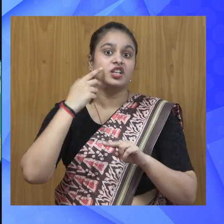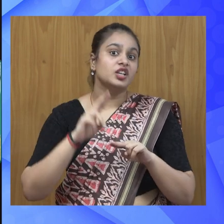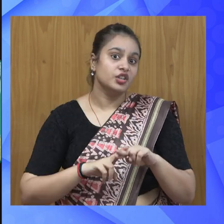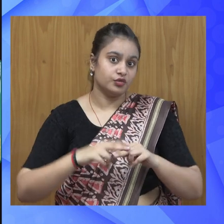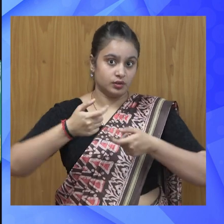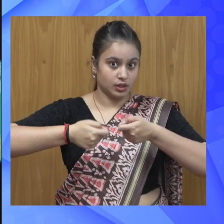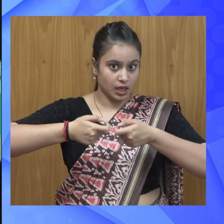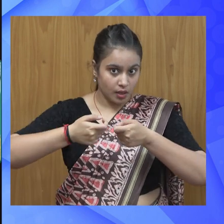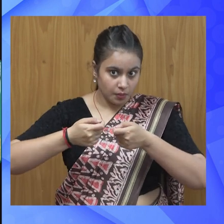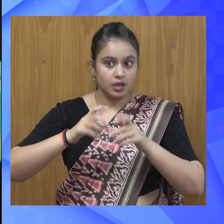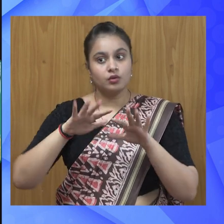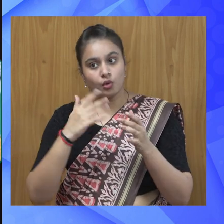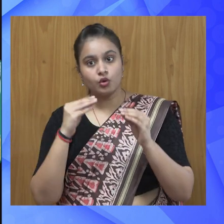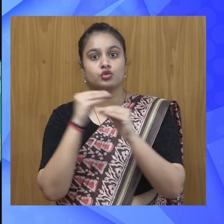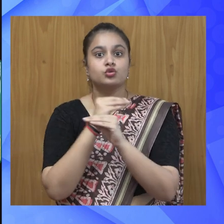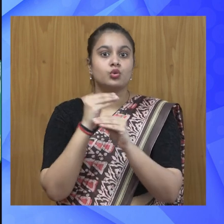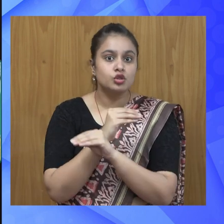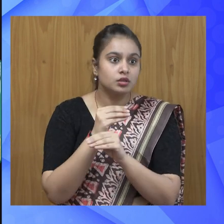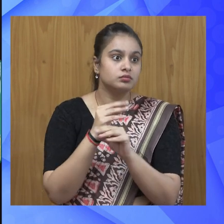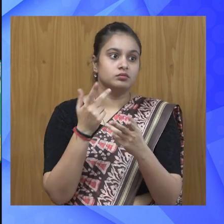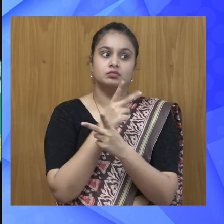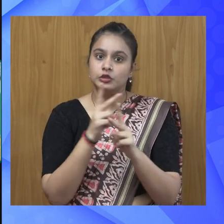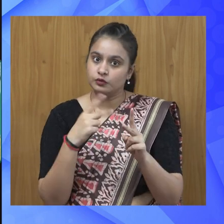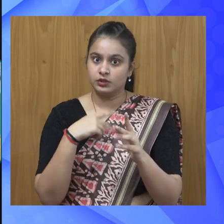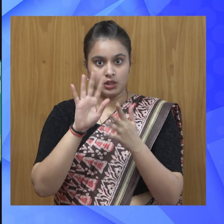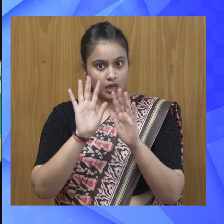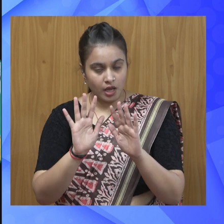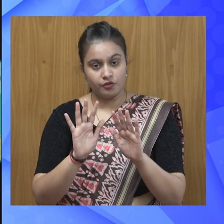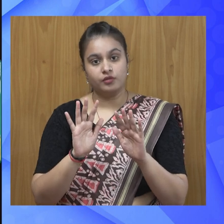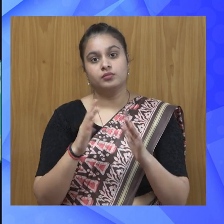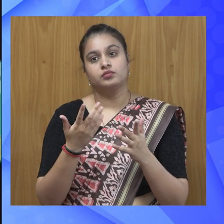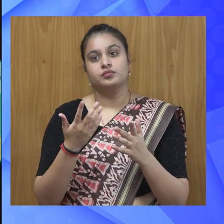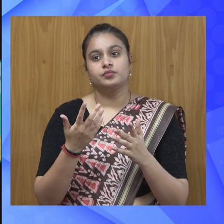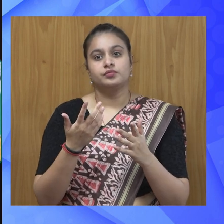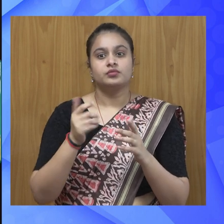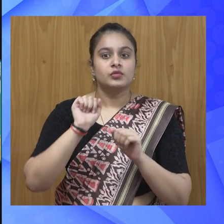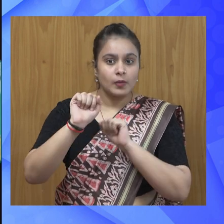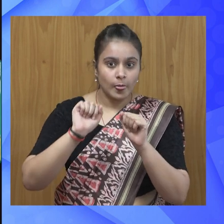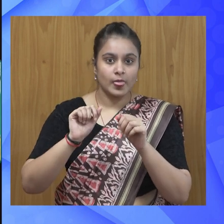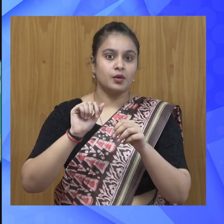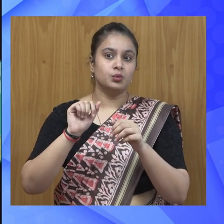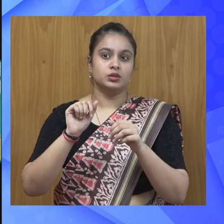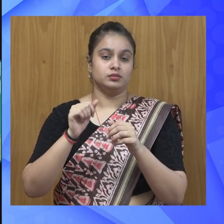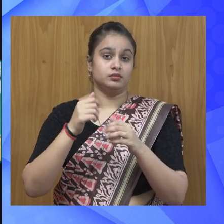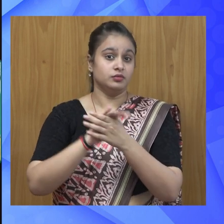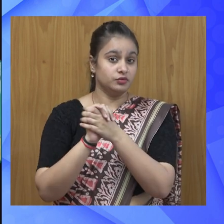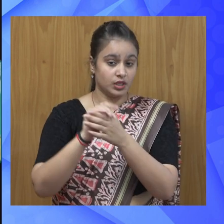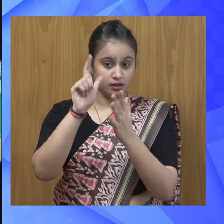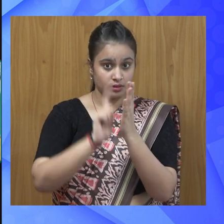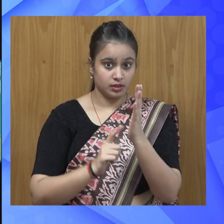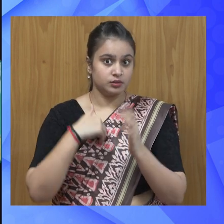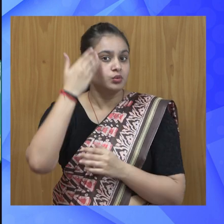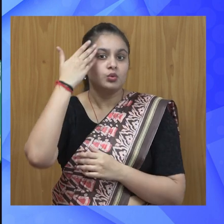रहे हैं या आपने सोशल मीडिया प्रोफाइल्स बनाई हुई है तो सोशल मीडिया प्रोफाइल्स पे कुछ लोग आपके फ्रेंड लिस्ट में ऐसे होंगे जो आपको नहीं